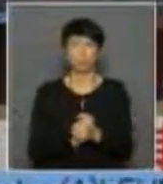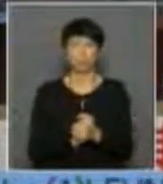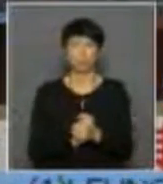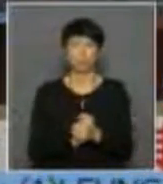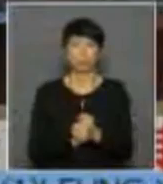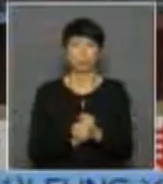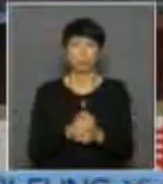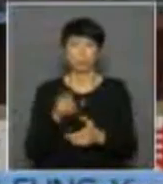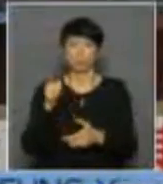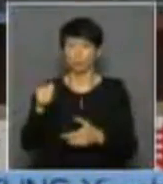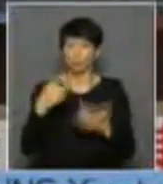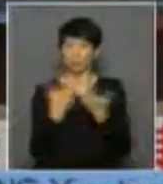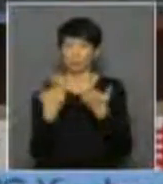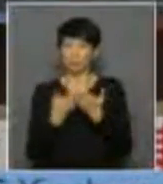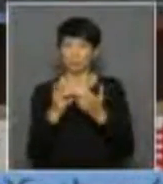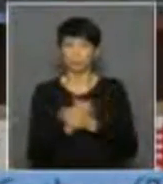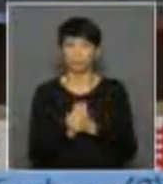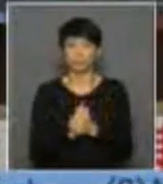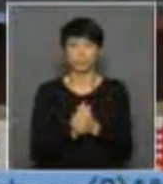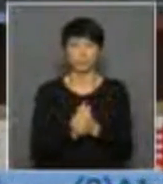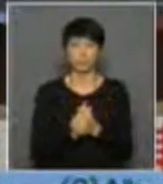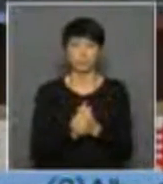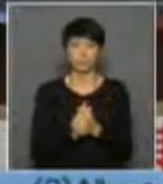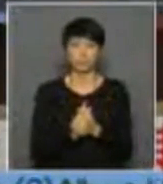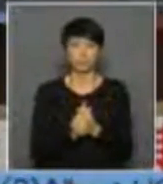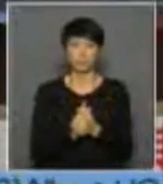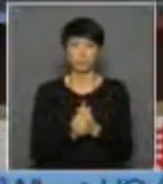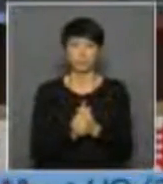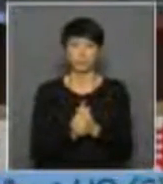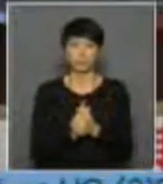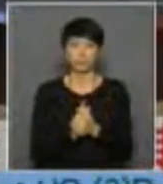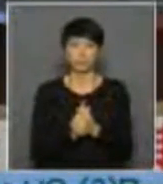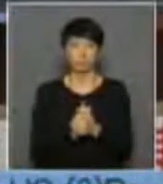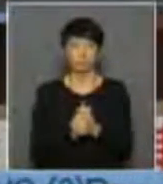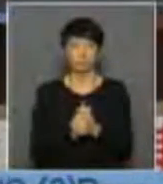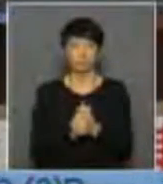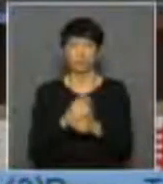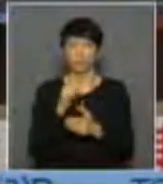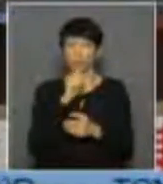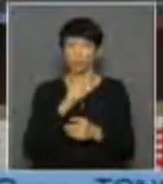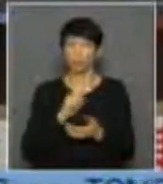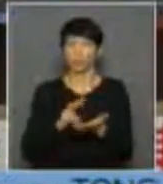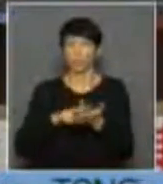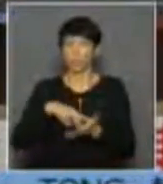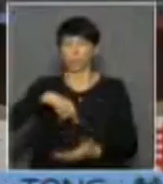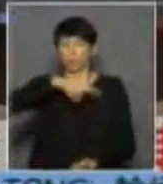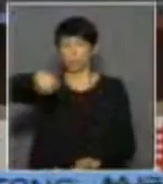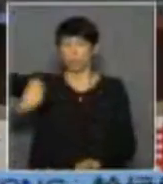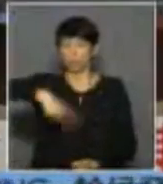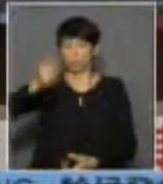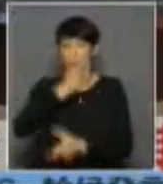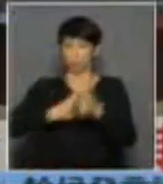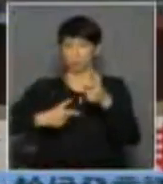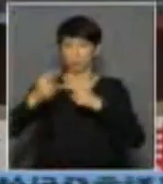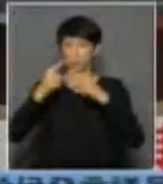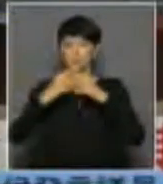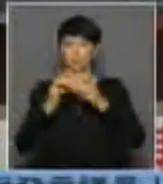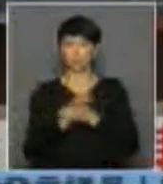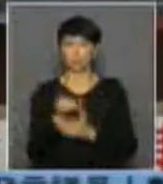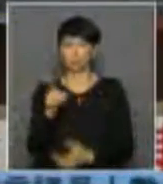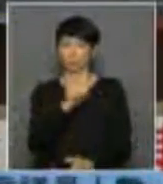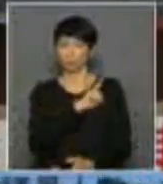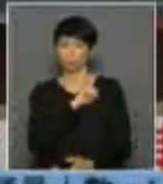他的計算，他是一個有 standing 的經濟學家，連月增說